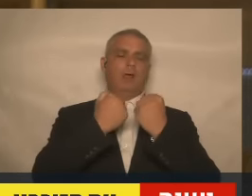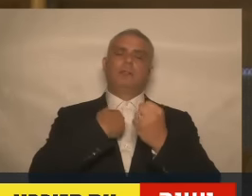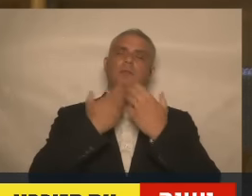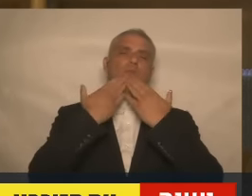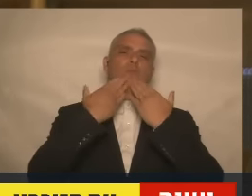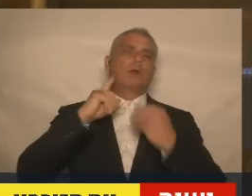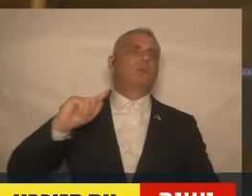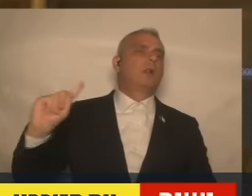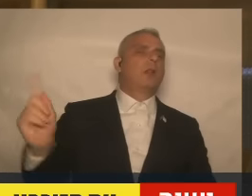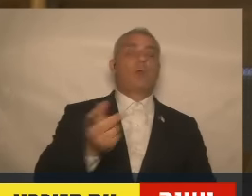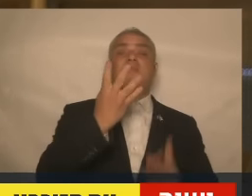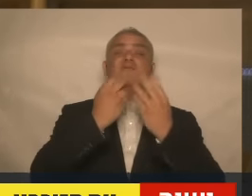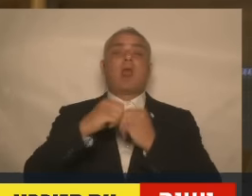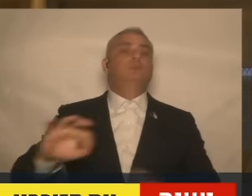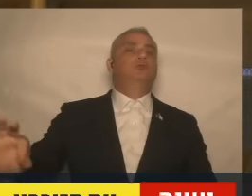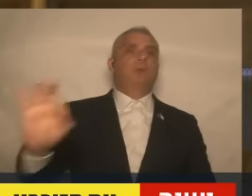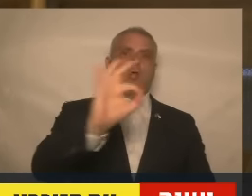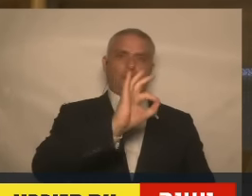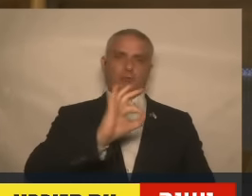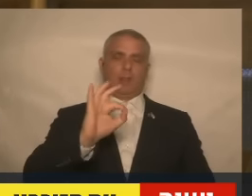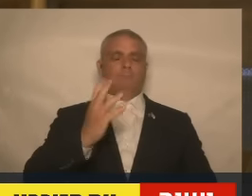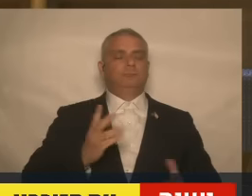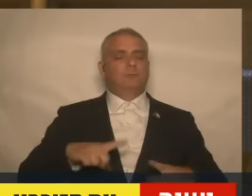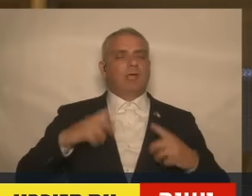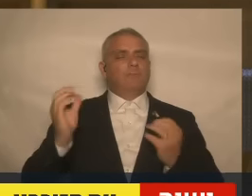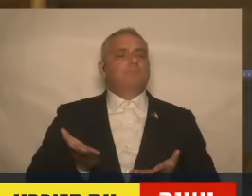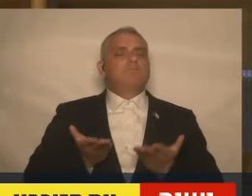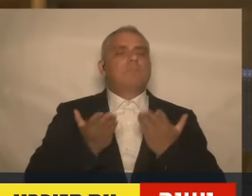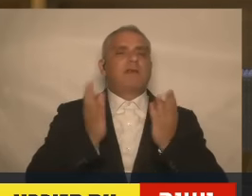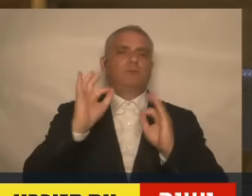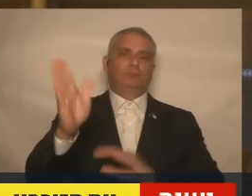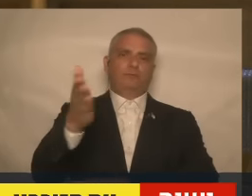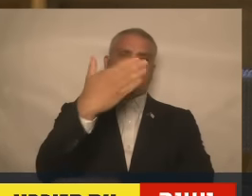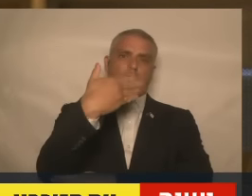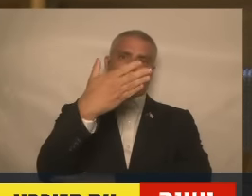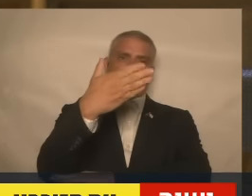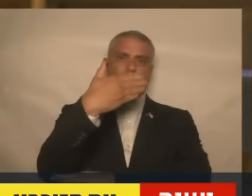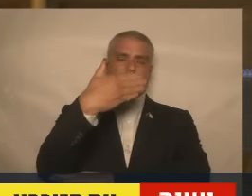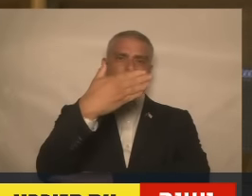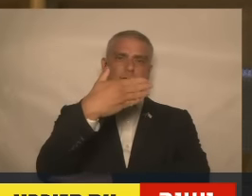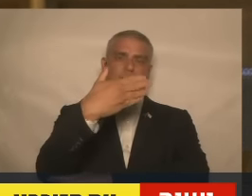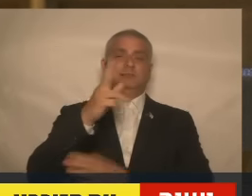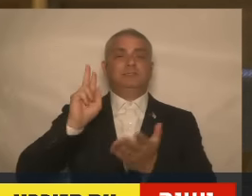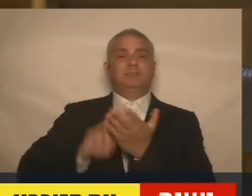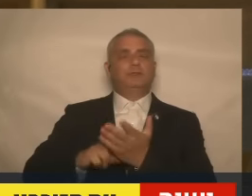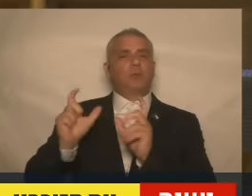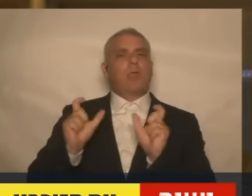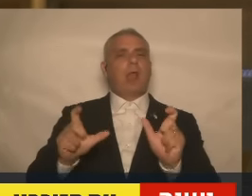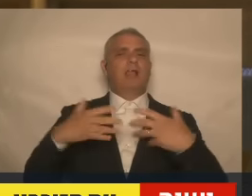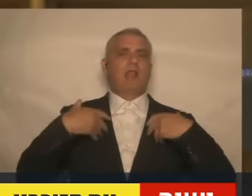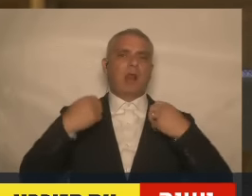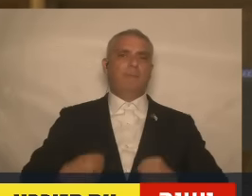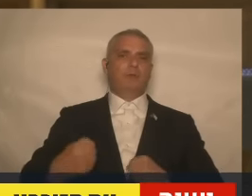מודה להם ולמשפחותיהם שמקריבות המון למען המדינה. הזכות להגן על